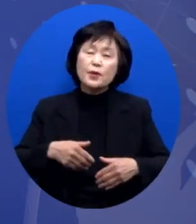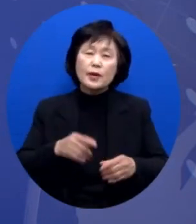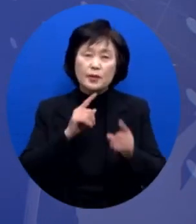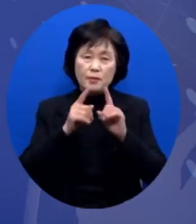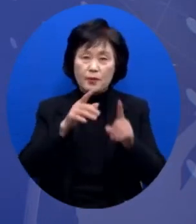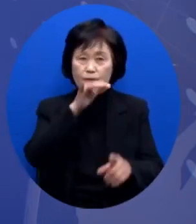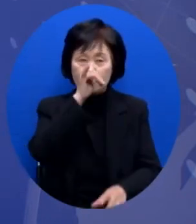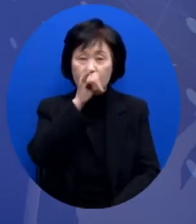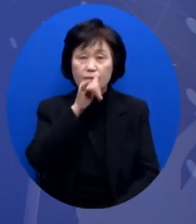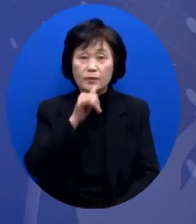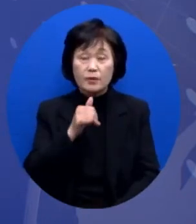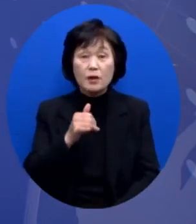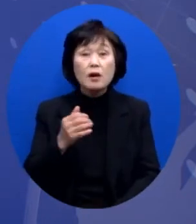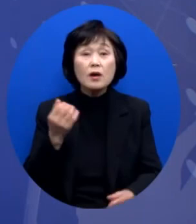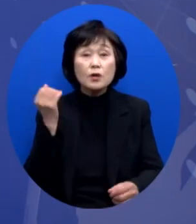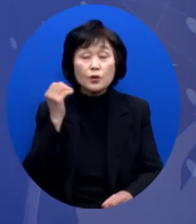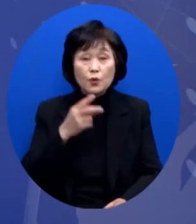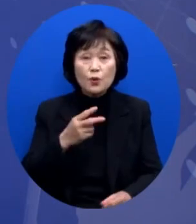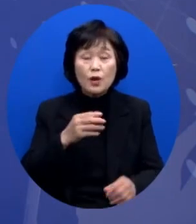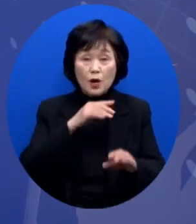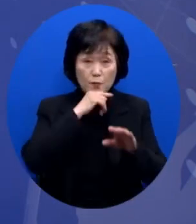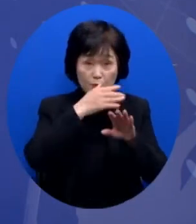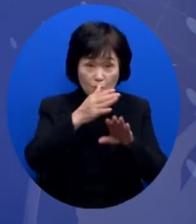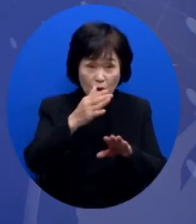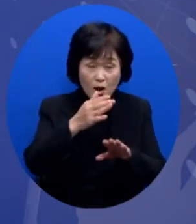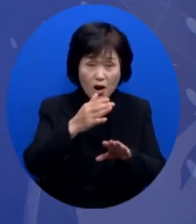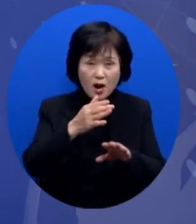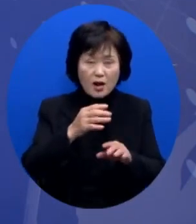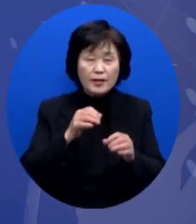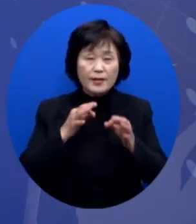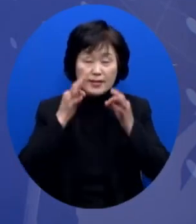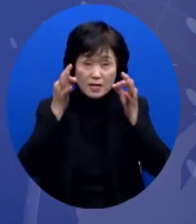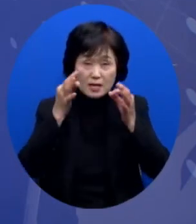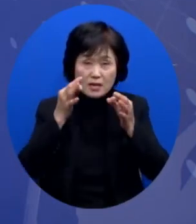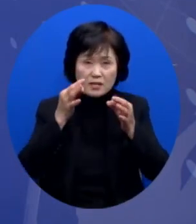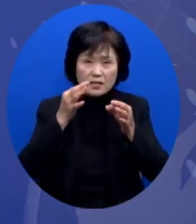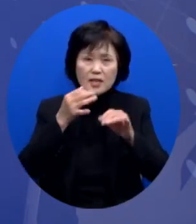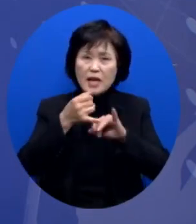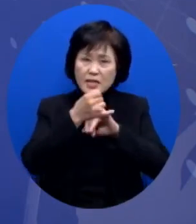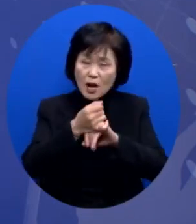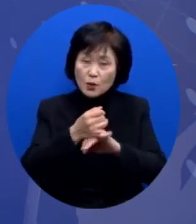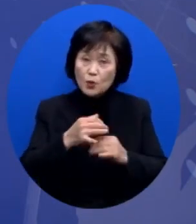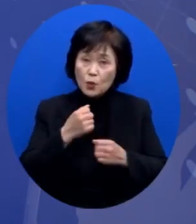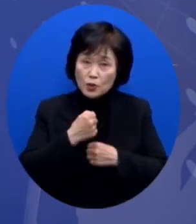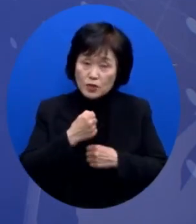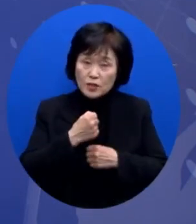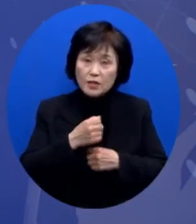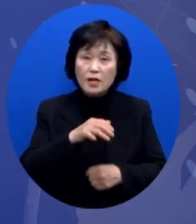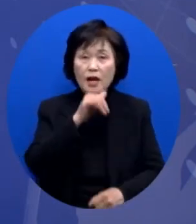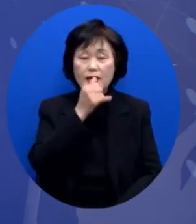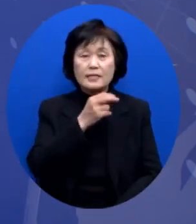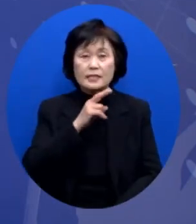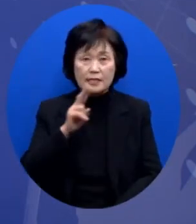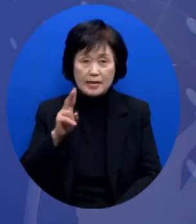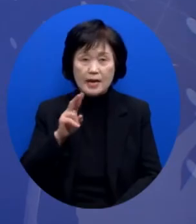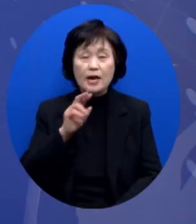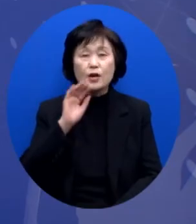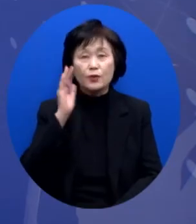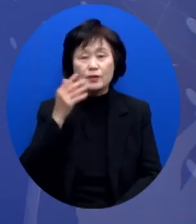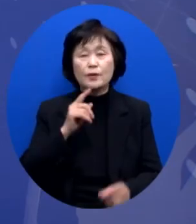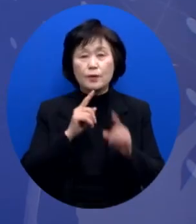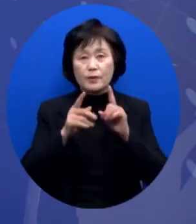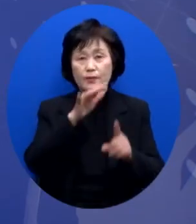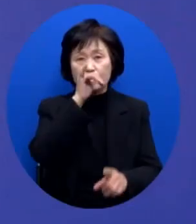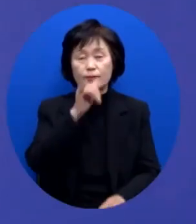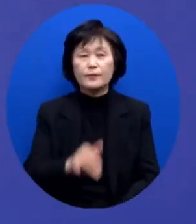있습니다 그러면서도 북한의 성실한 이행에 담보되지 않는 이사 일방적 지원은 남북 평화를 역행한다는 입장입니다